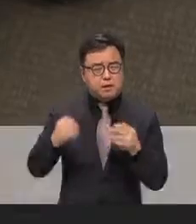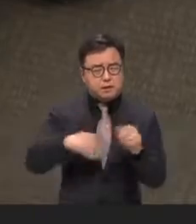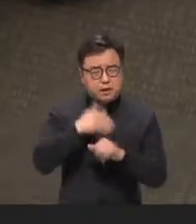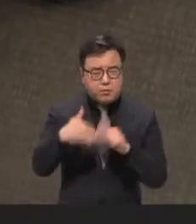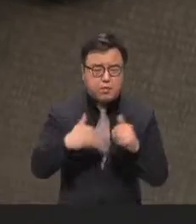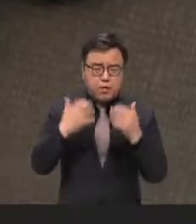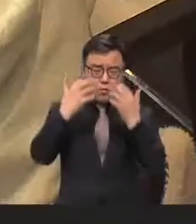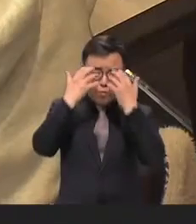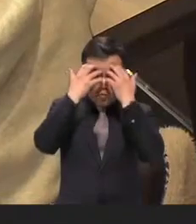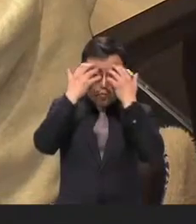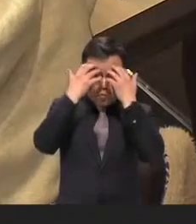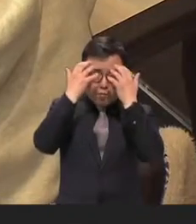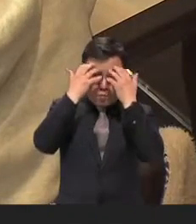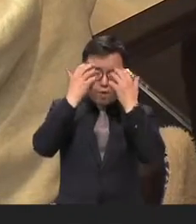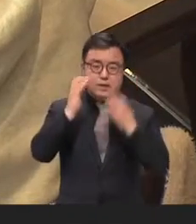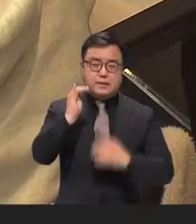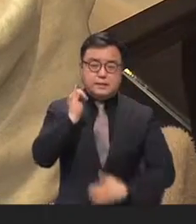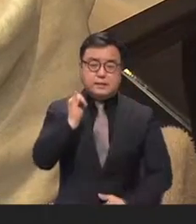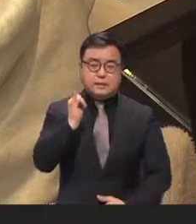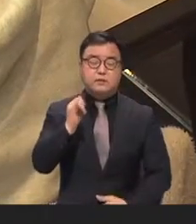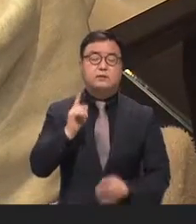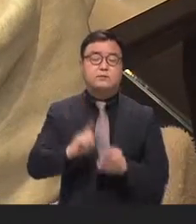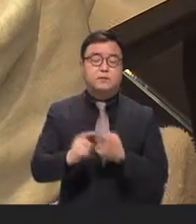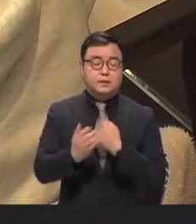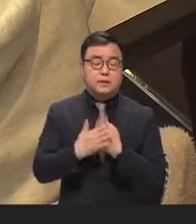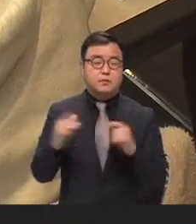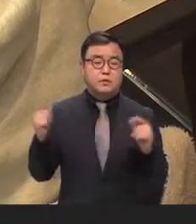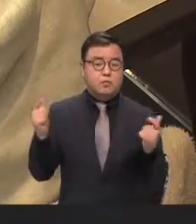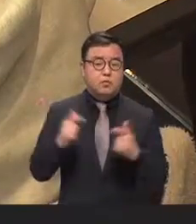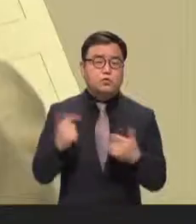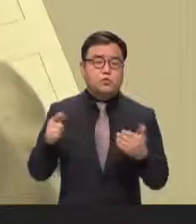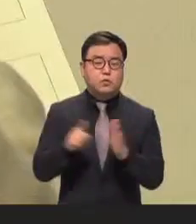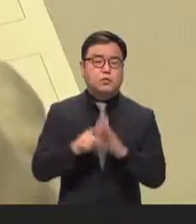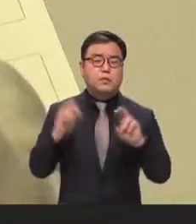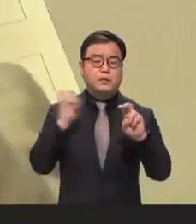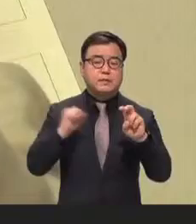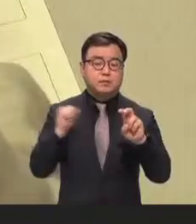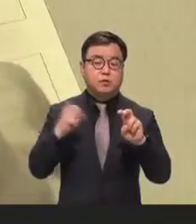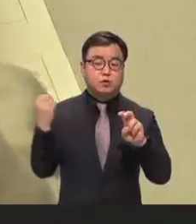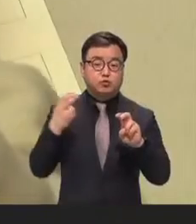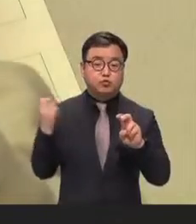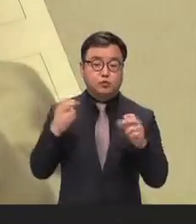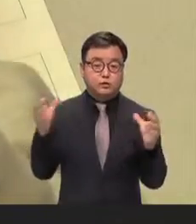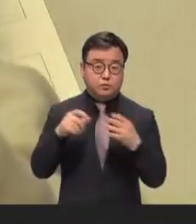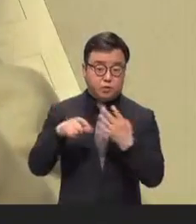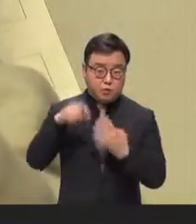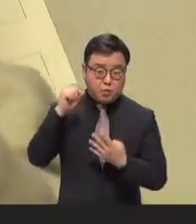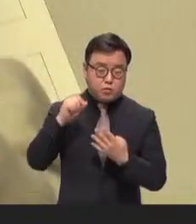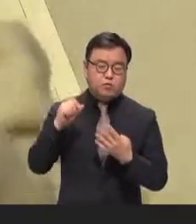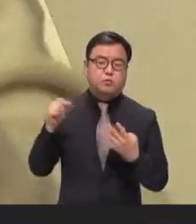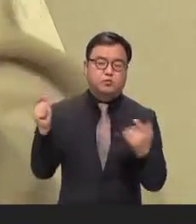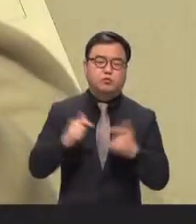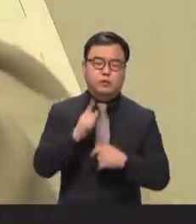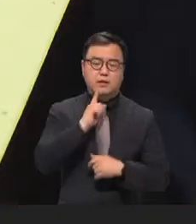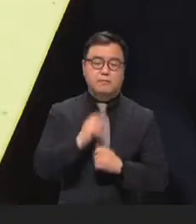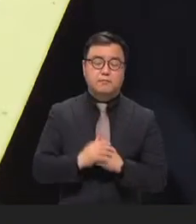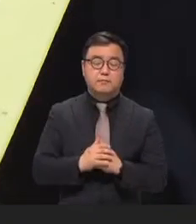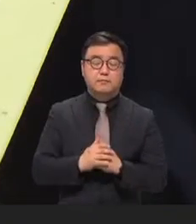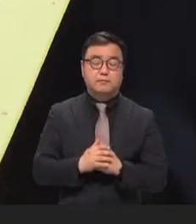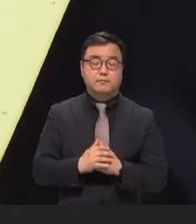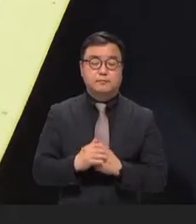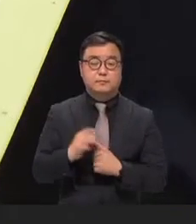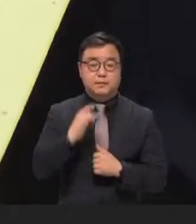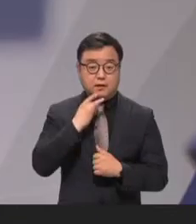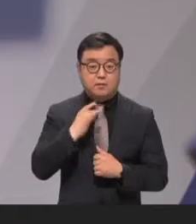부분이 있습니다. 예. 그래서 이런 부분들을 완화하기 위해서 20%를 줄이겠다라는 부분이고요. 이제 다만 한 가지 좀 짚어야